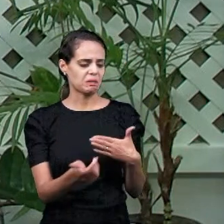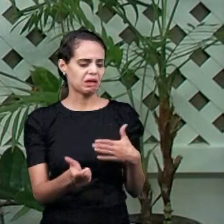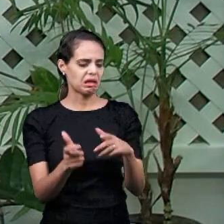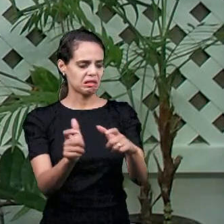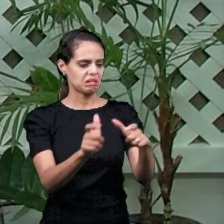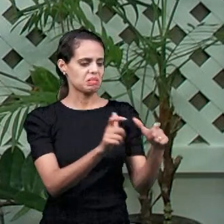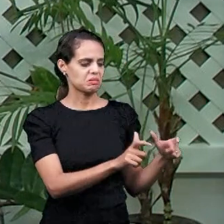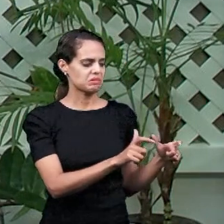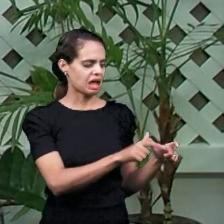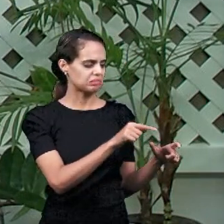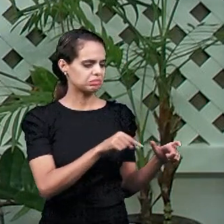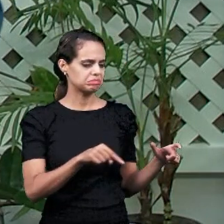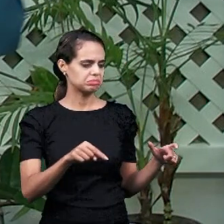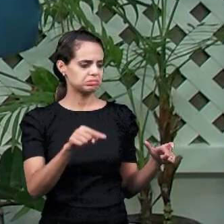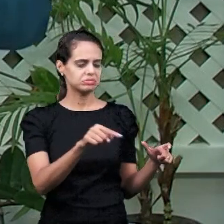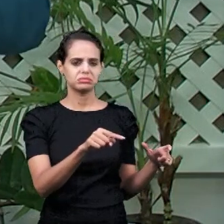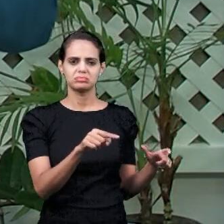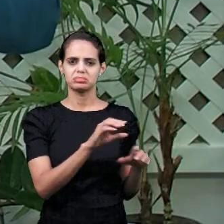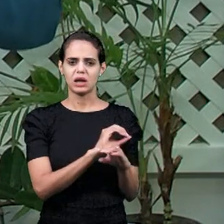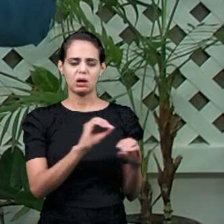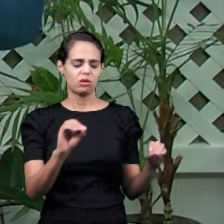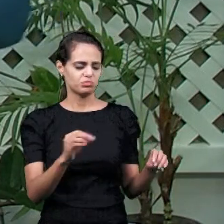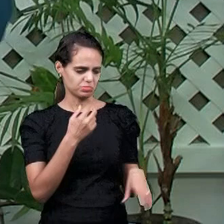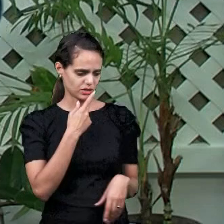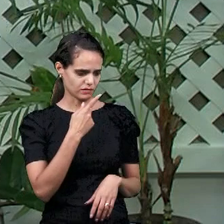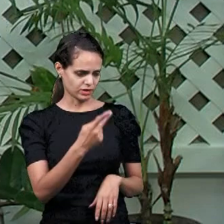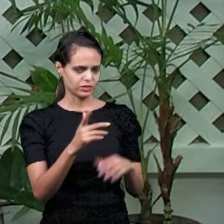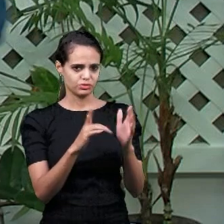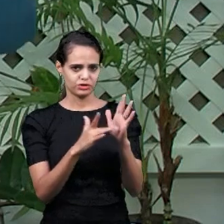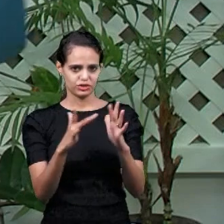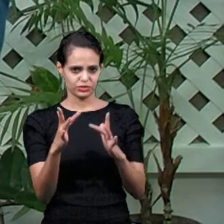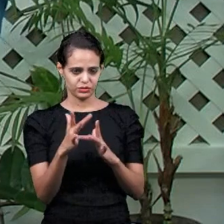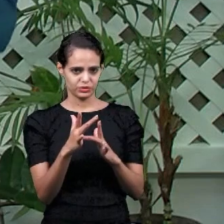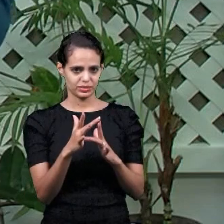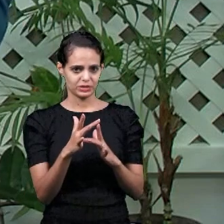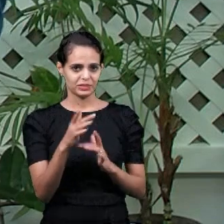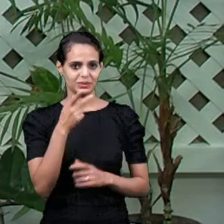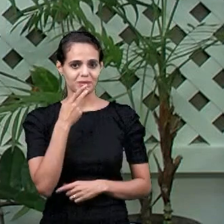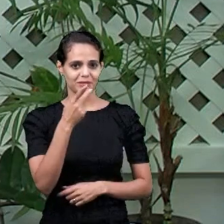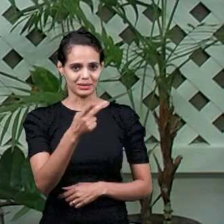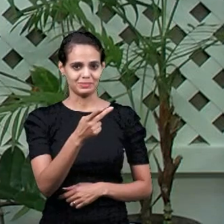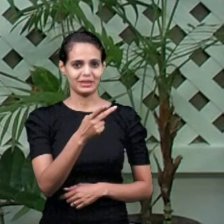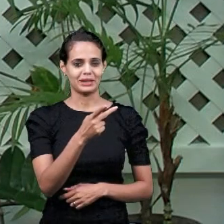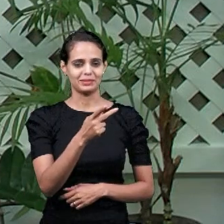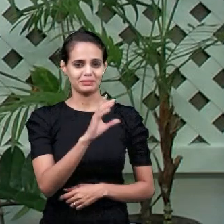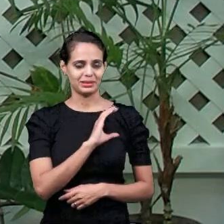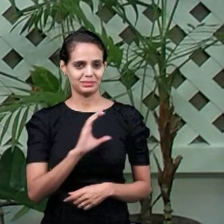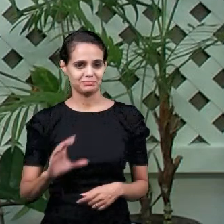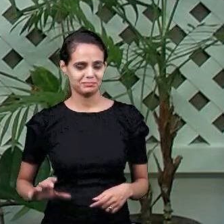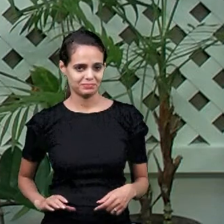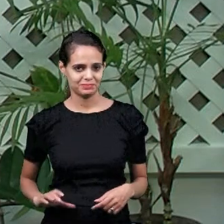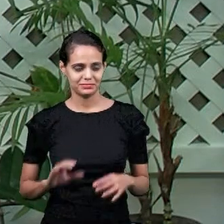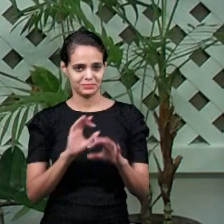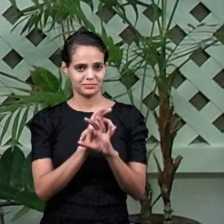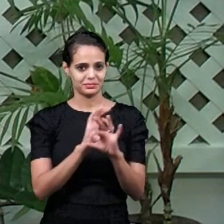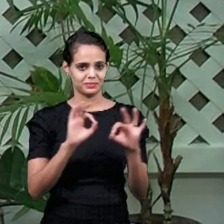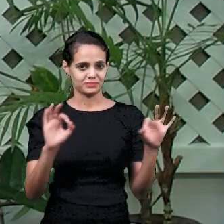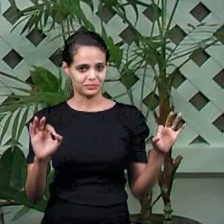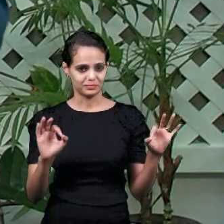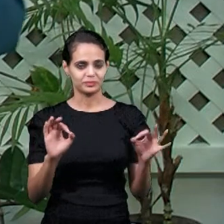sort. Non, on parle de l'évangile là, donc je vais là-bas. Mais il ne sait pas le mystère qu'il a besoin de connaître